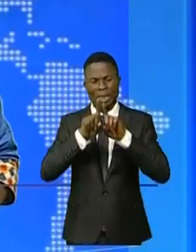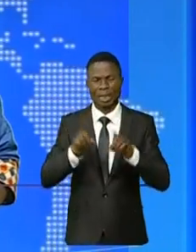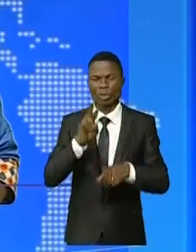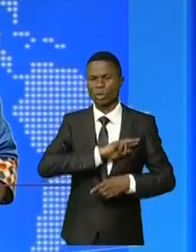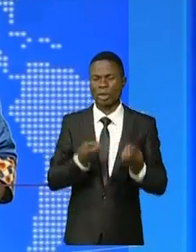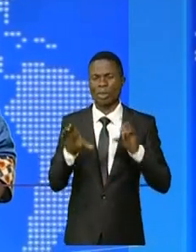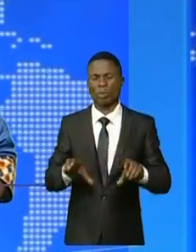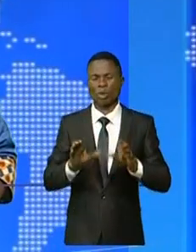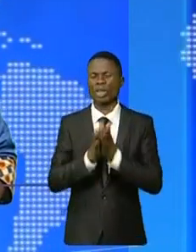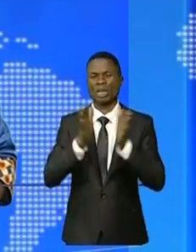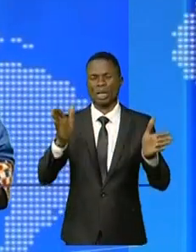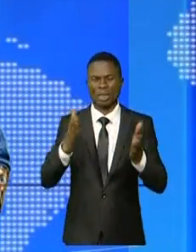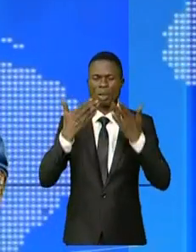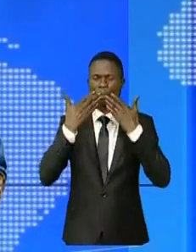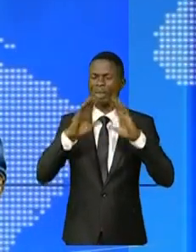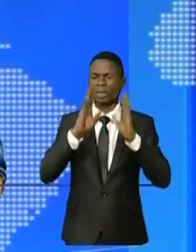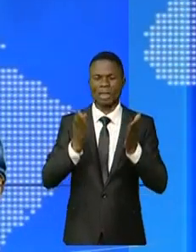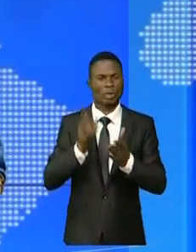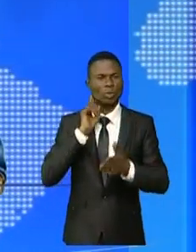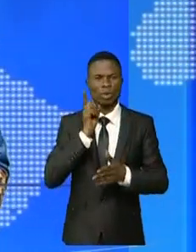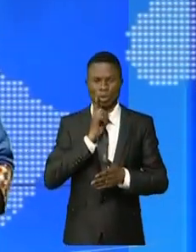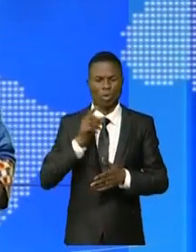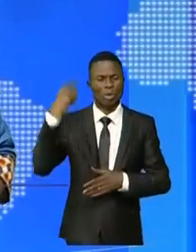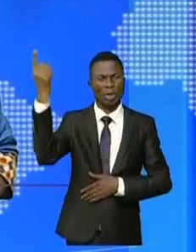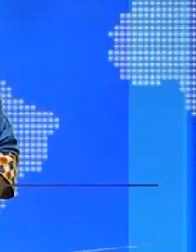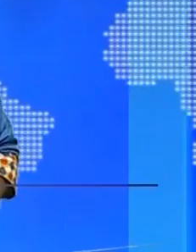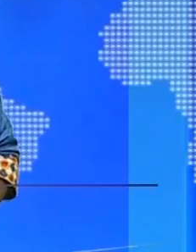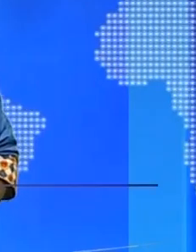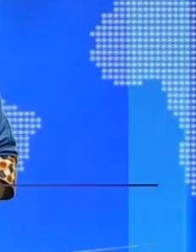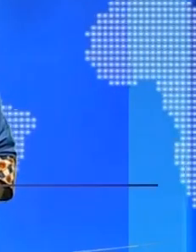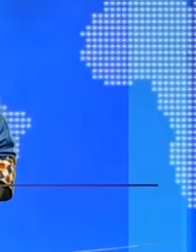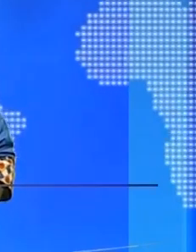Retrouvez tout à l'heure à 20h Sandra Nyangita. Bonsoir.